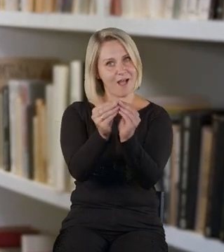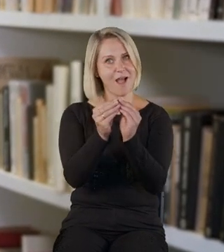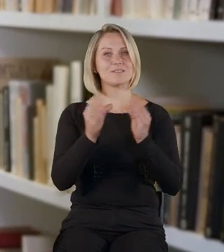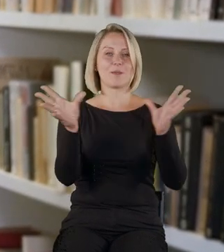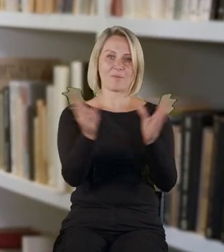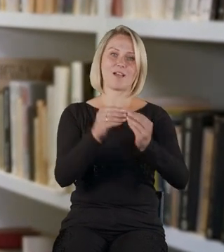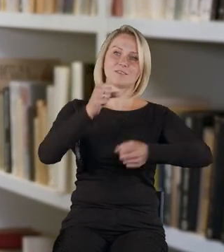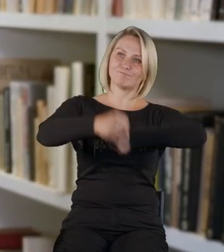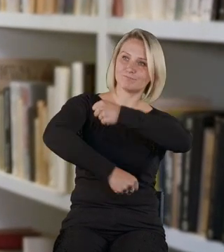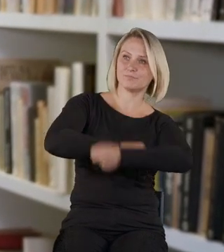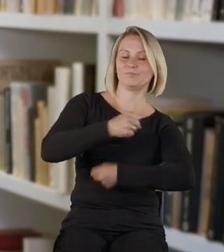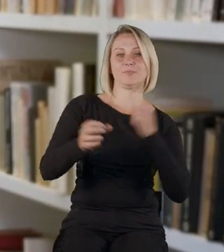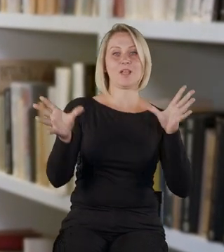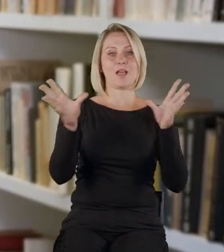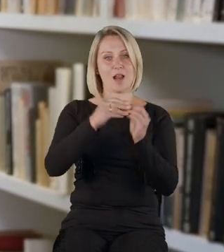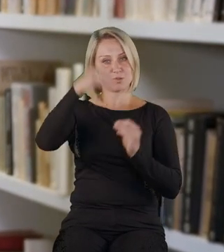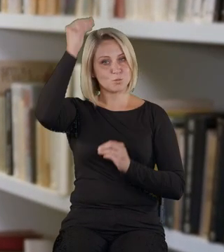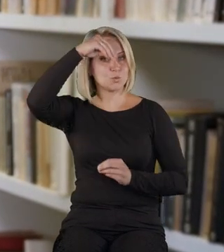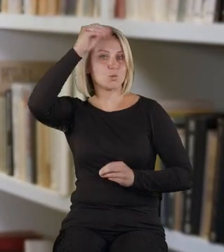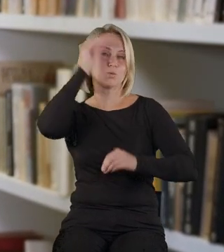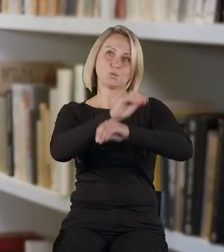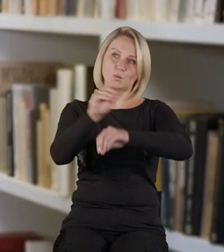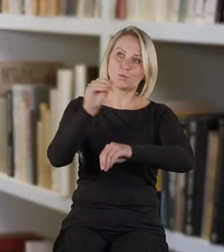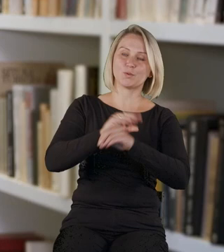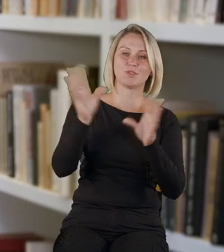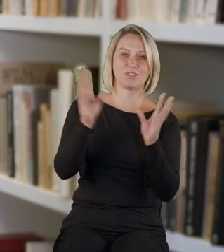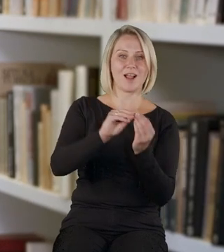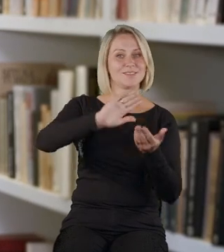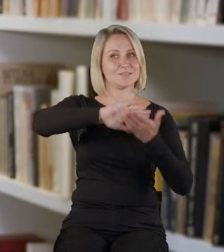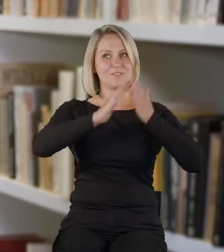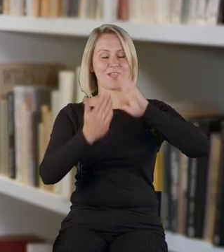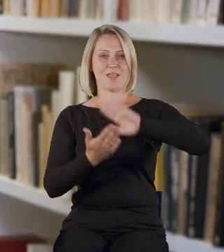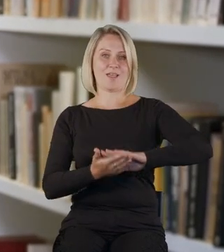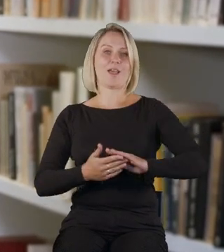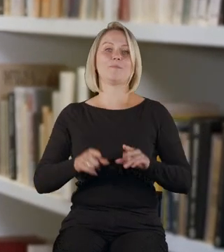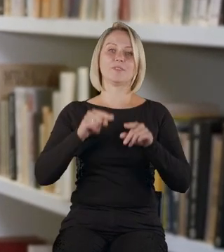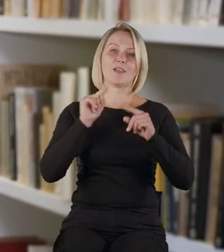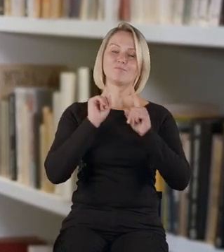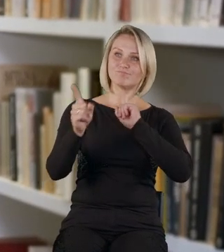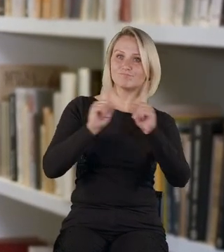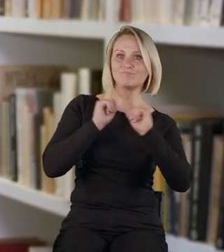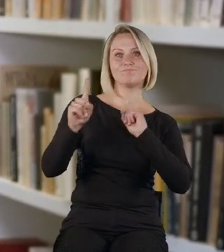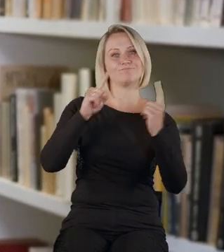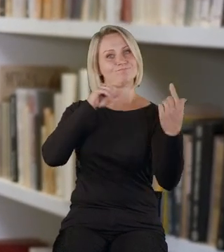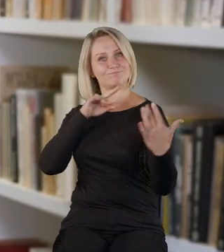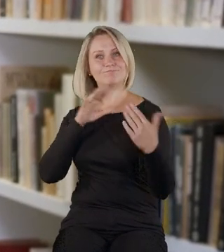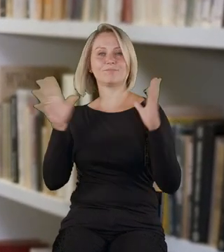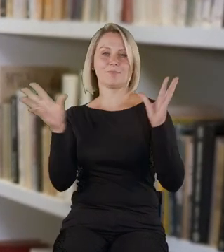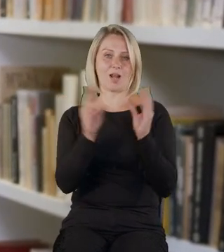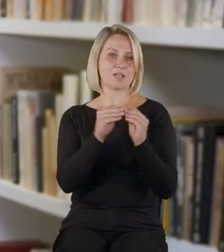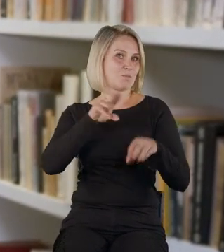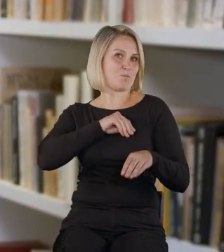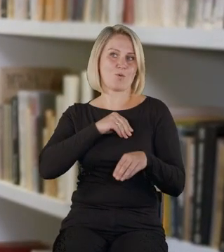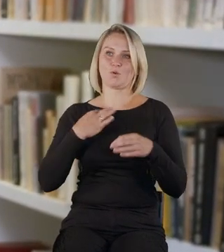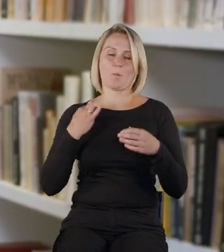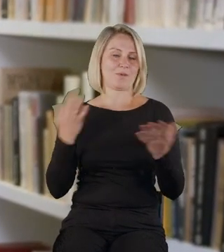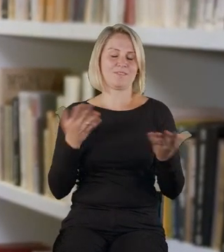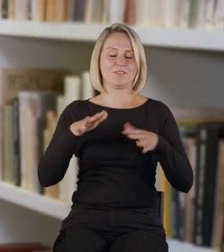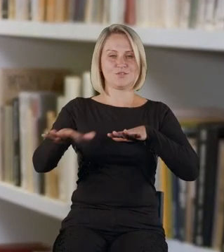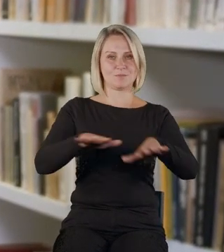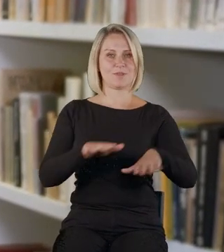razem działali. Razem robili naukę, razem się uczyli, razem dyskutowali. I to możemy robić w każdej